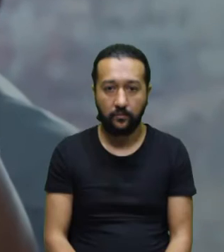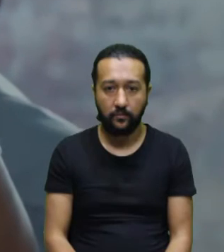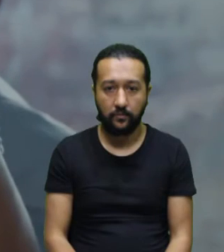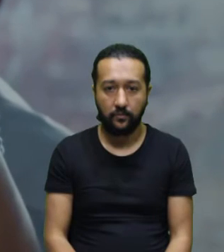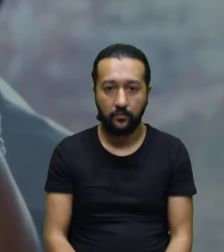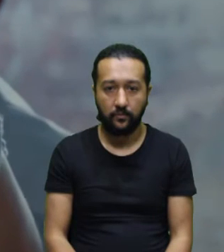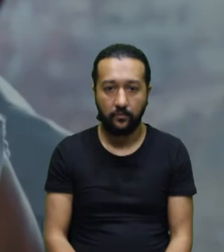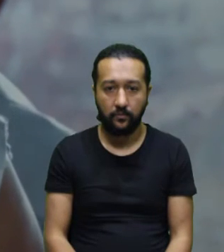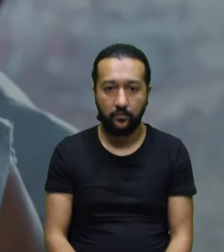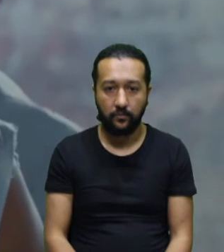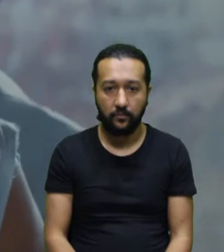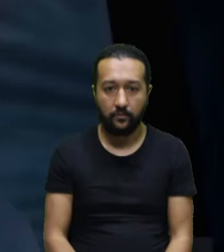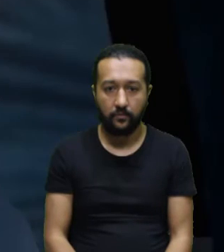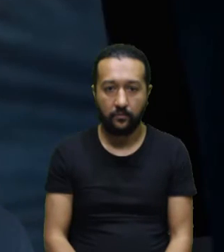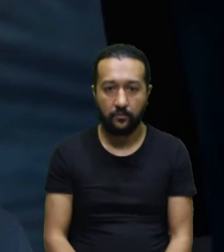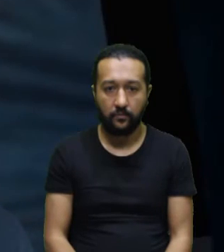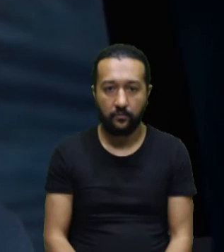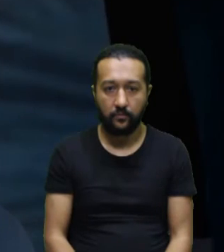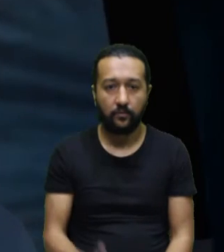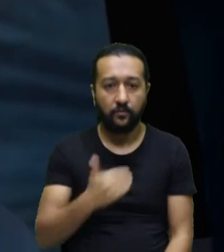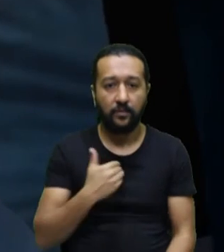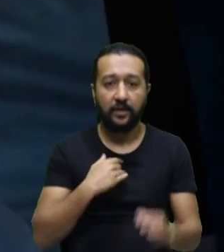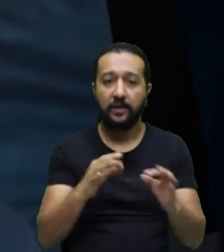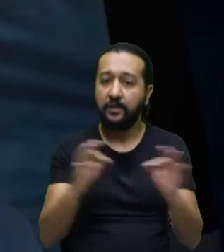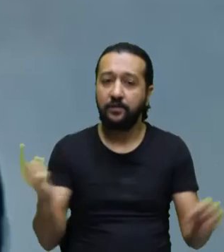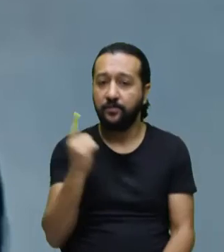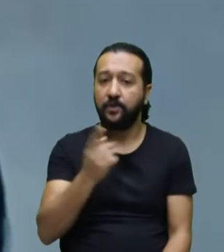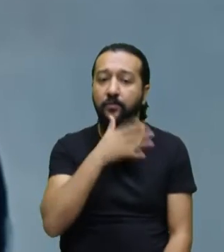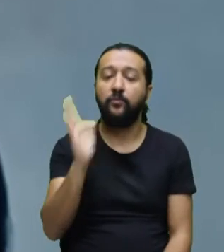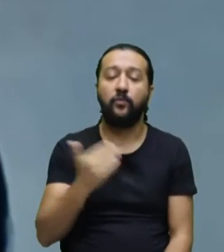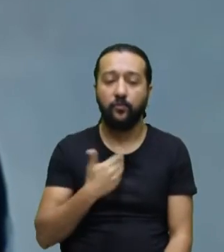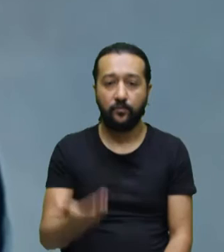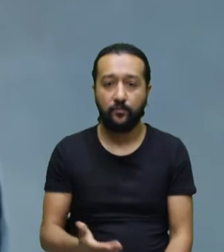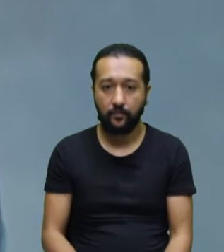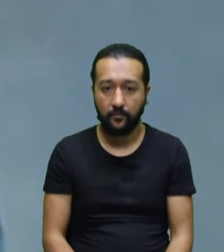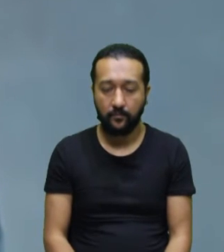korkuyla önüne döndü. Başı yine yerde. Ben hiçbir şey bilmiyorum.